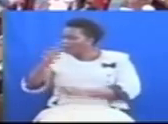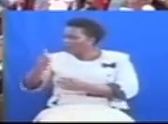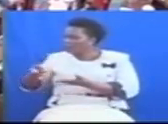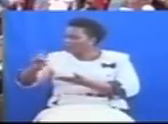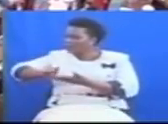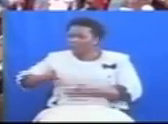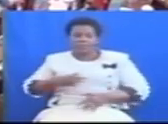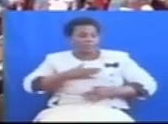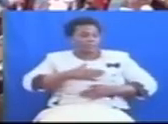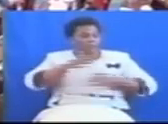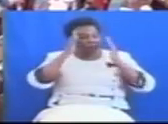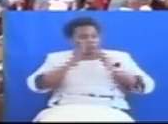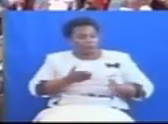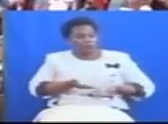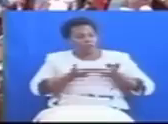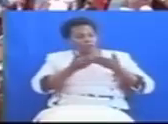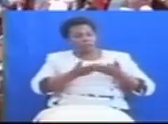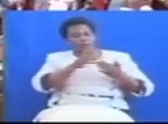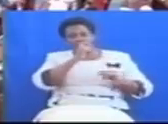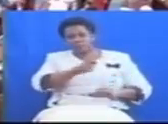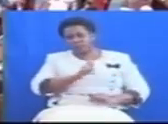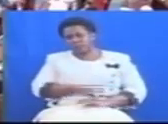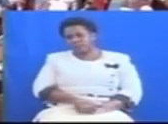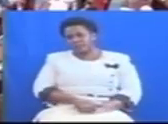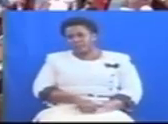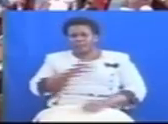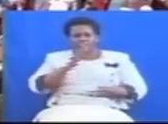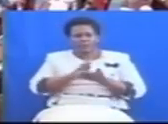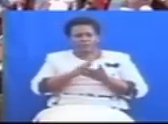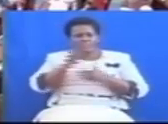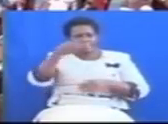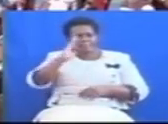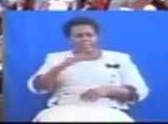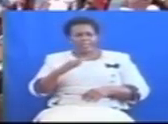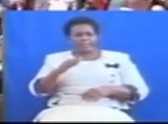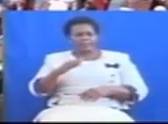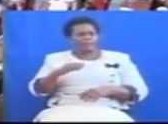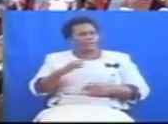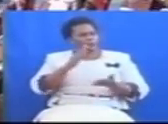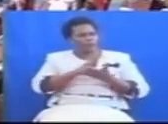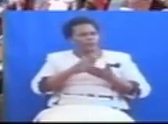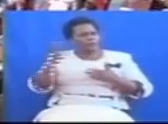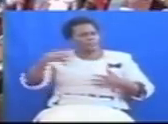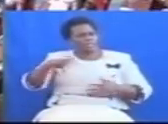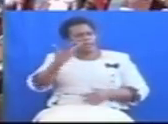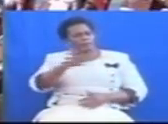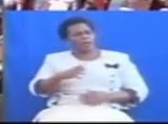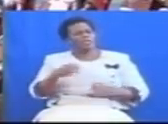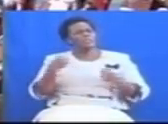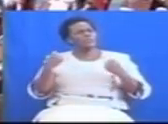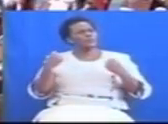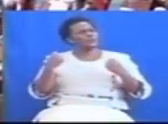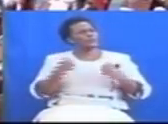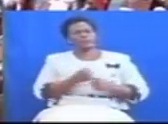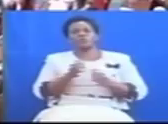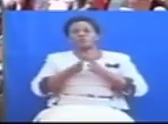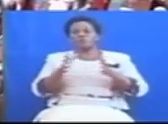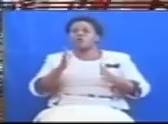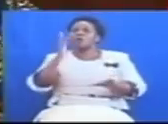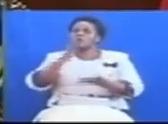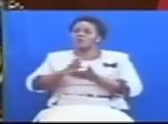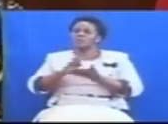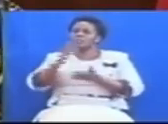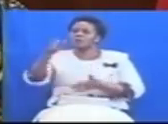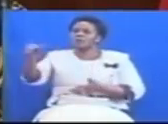Nakushukuru Mheshimiwa Naibu Spika. Pamoja na jitihada kubwa zinazofanywa na Wizara ya Maji kuhakikisha inawafikishia wananchi wote maji Tanzania,